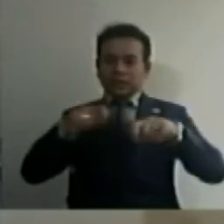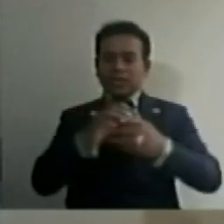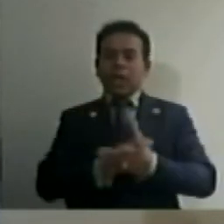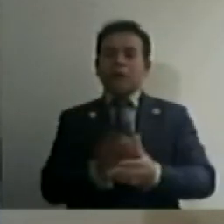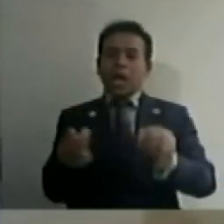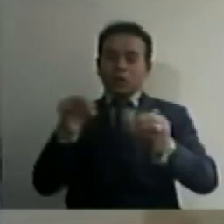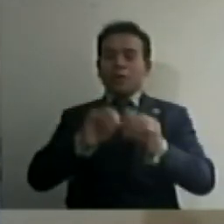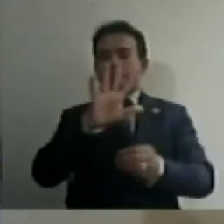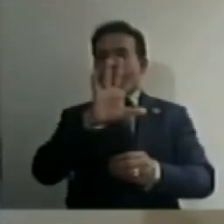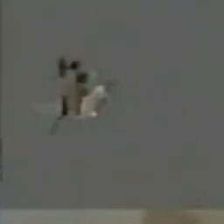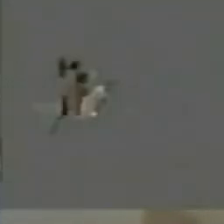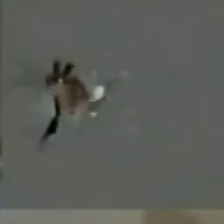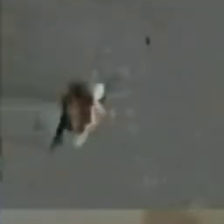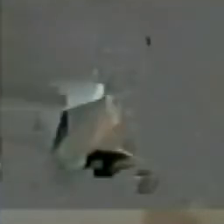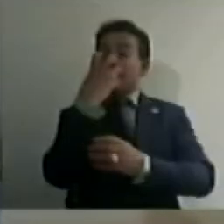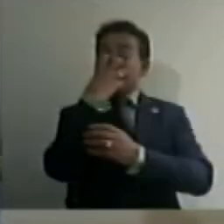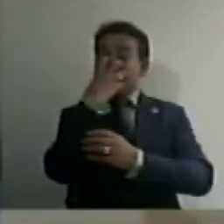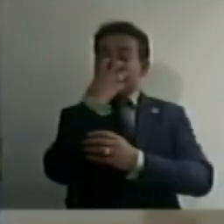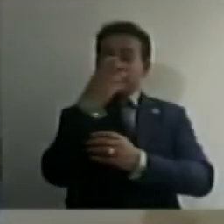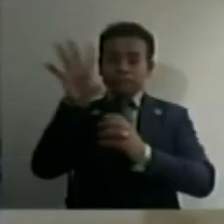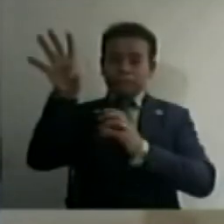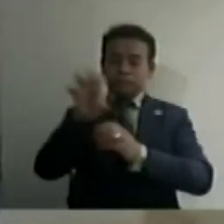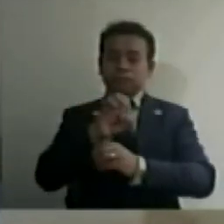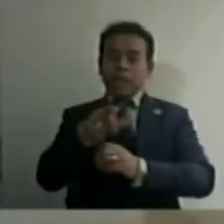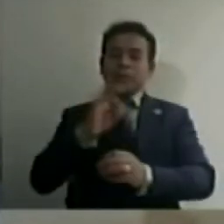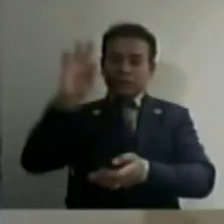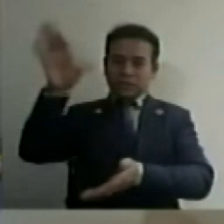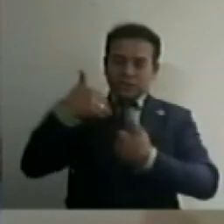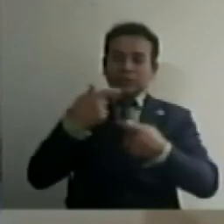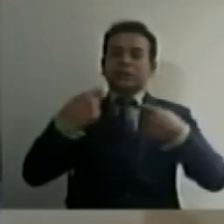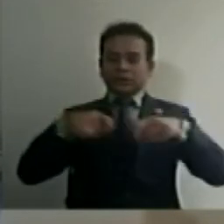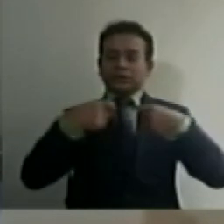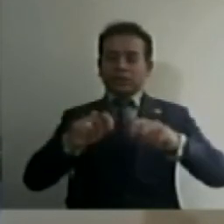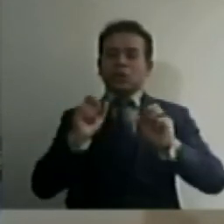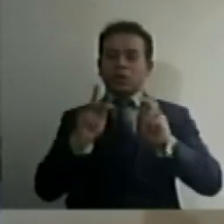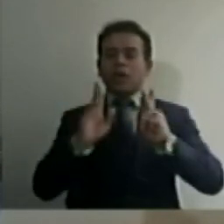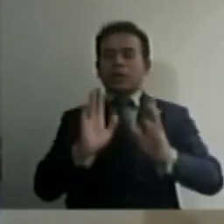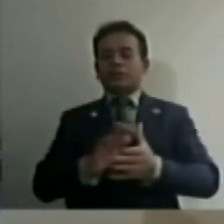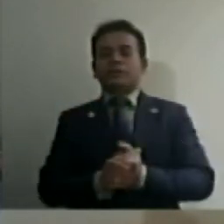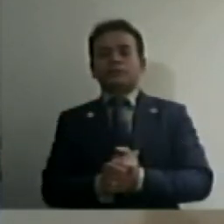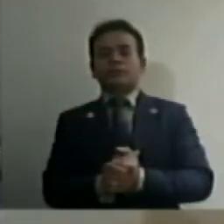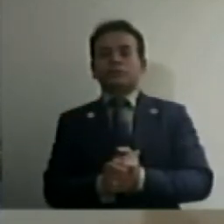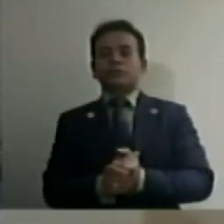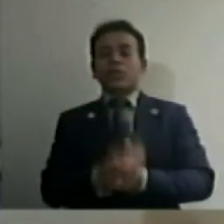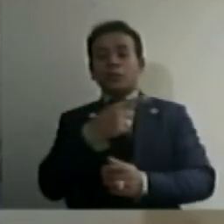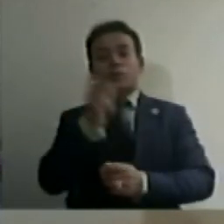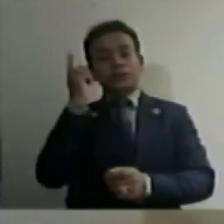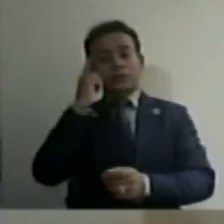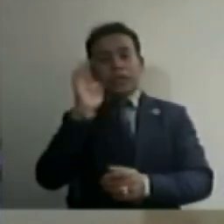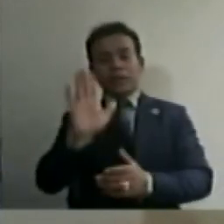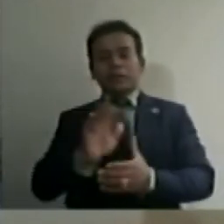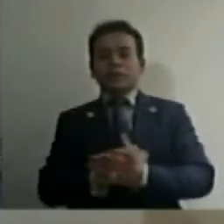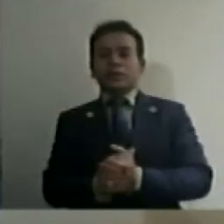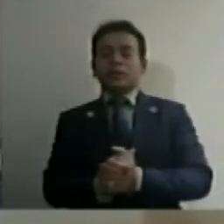আনার চেষ্টা করেছি। আপনারা জানেন যে ইউরোপ আমেরিকাতে কি অবস্থা, তাদের